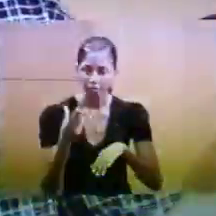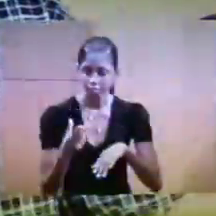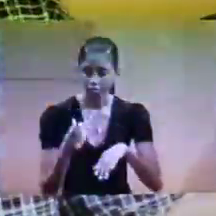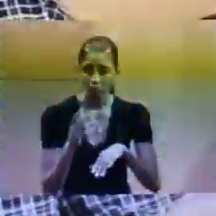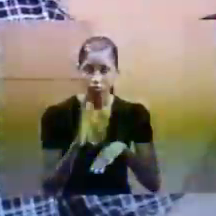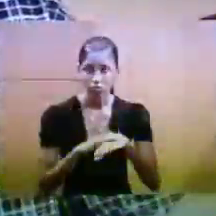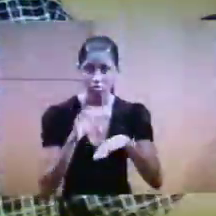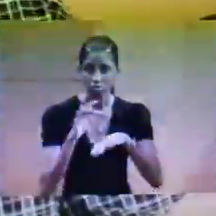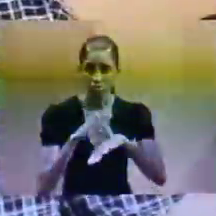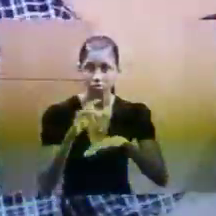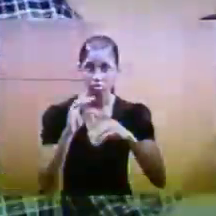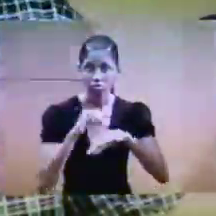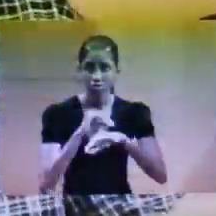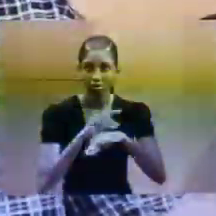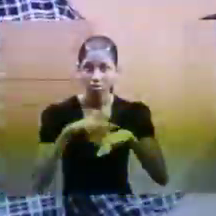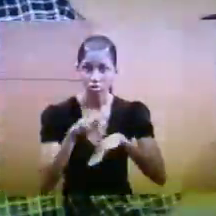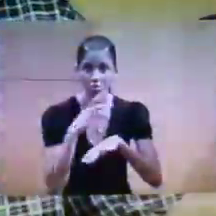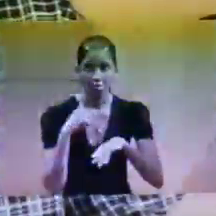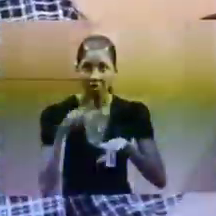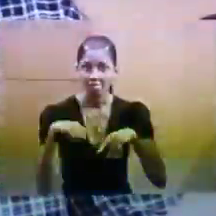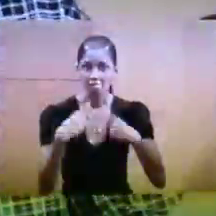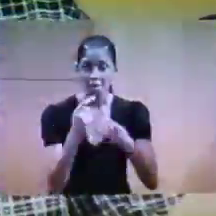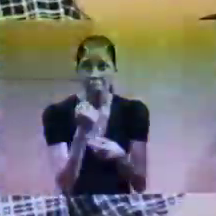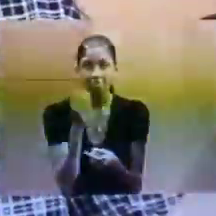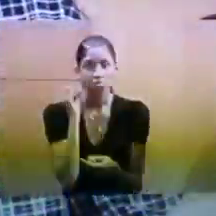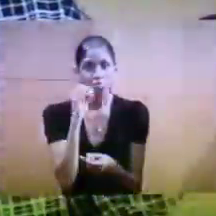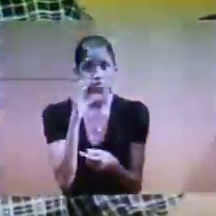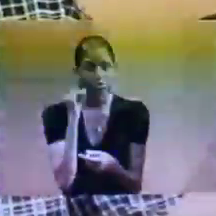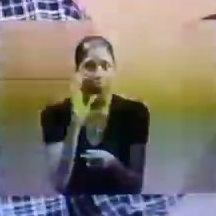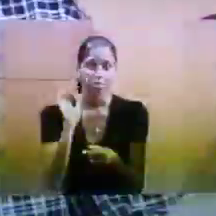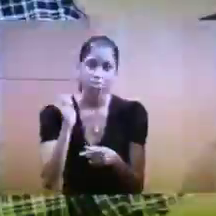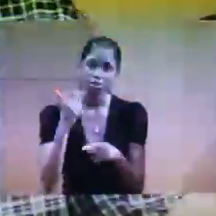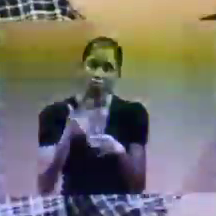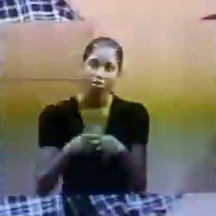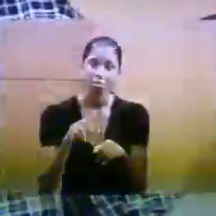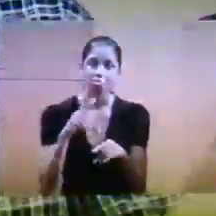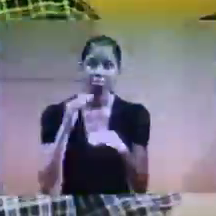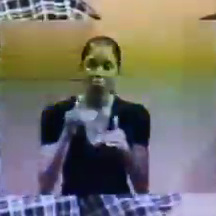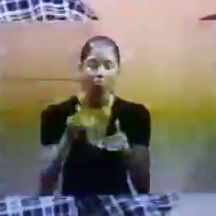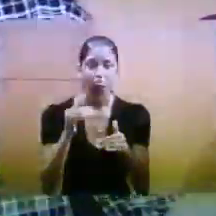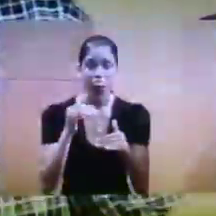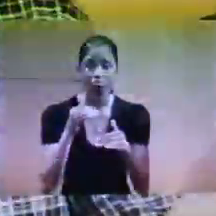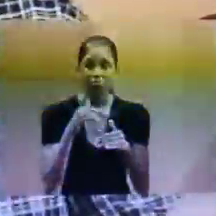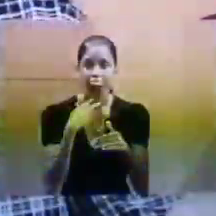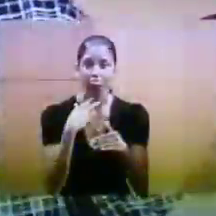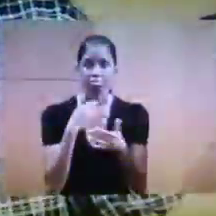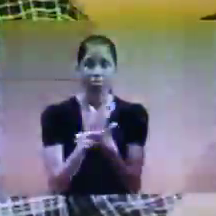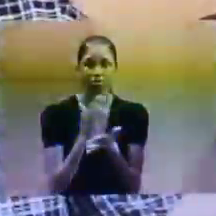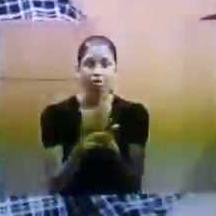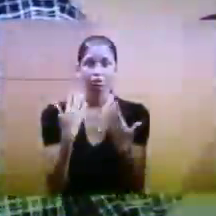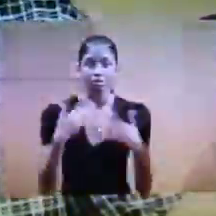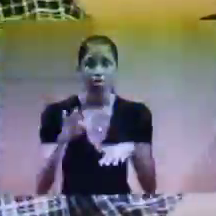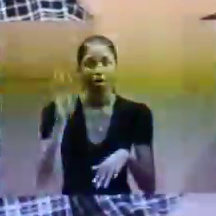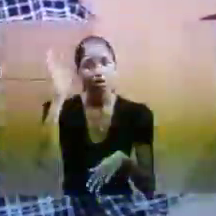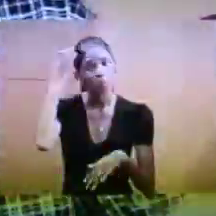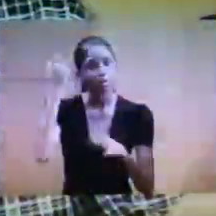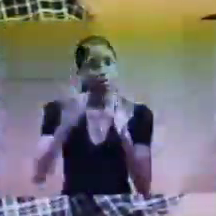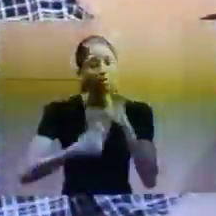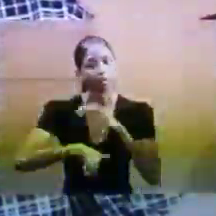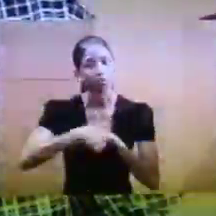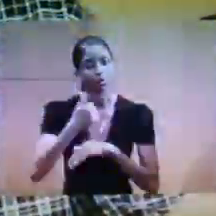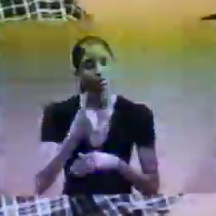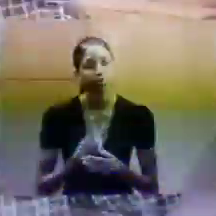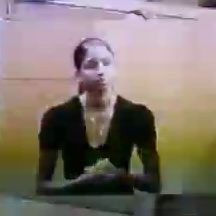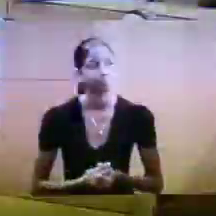J'y vais pratiquement tous les jours et c'est bloqué à août 2011. Les délibérations, je